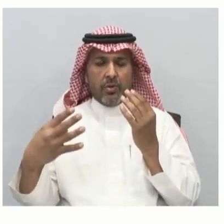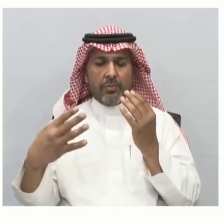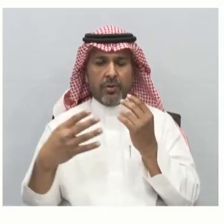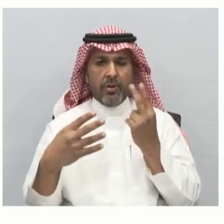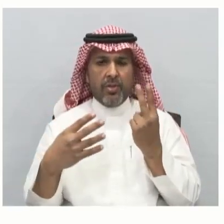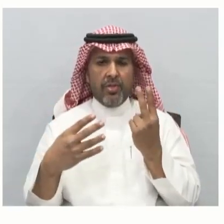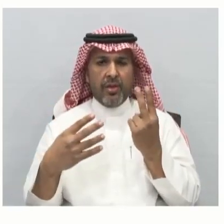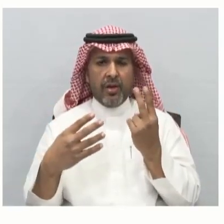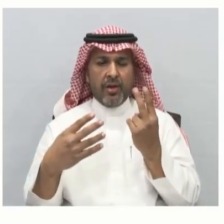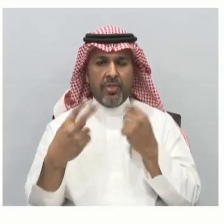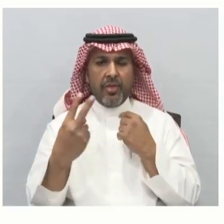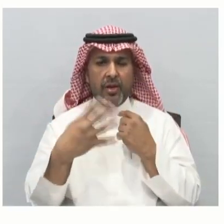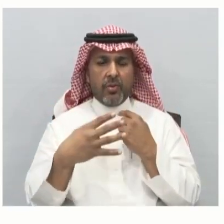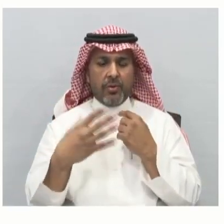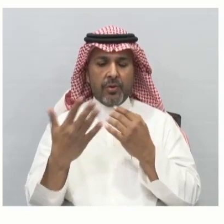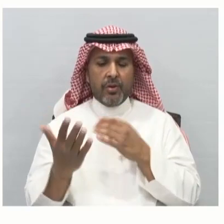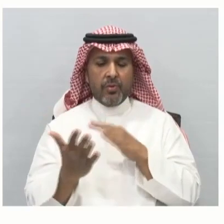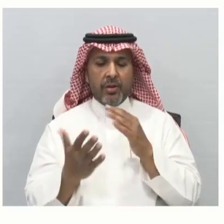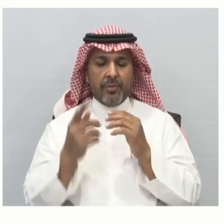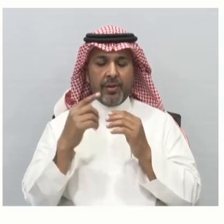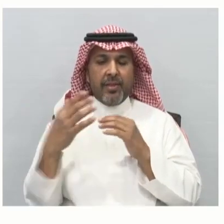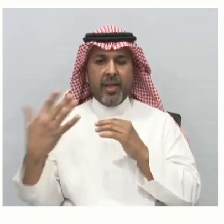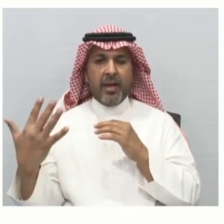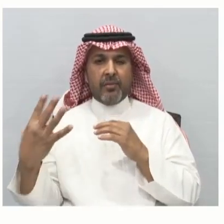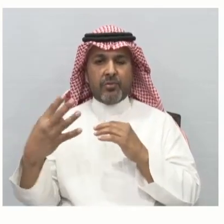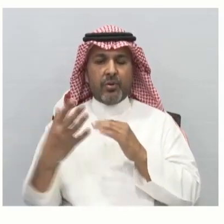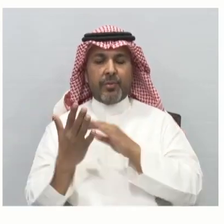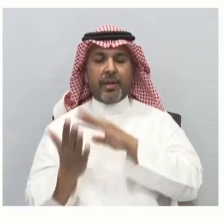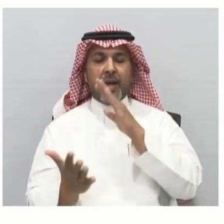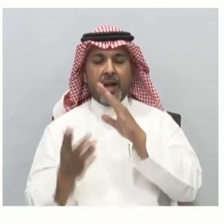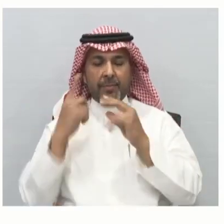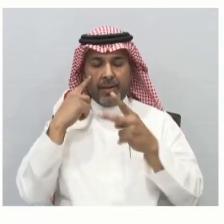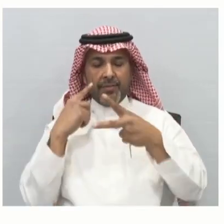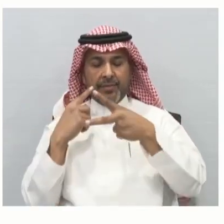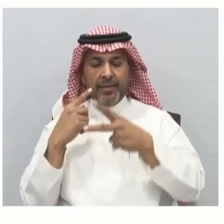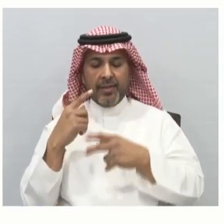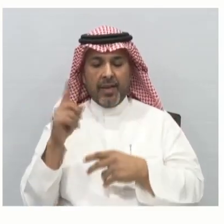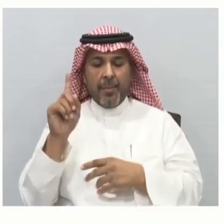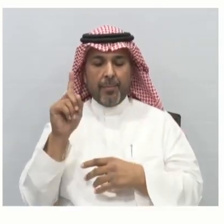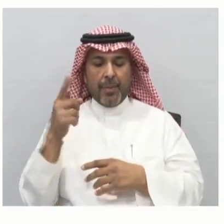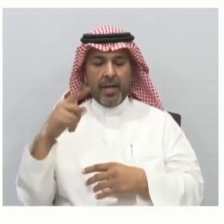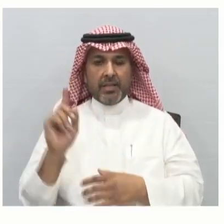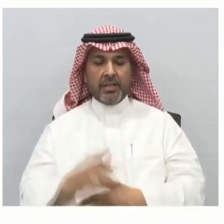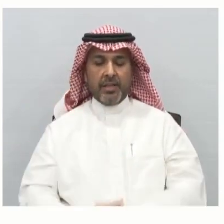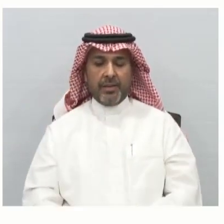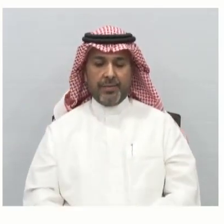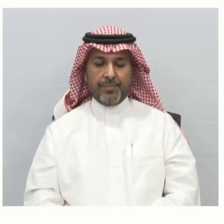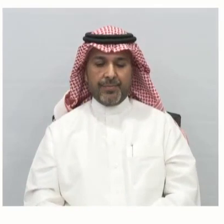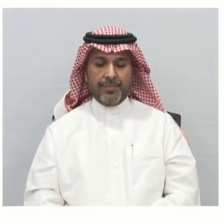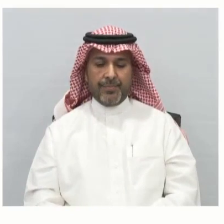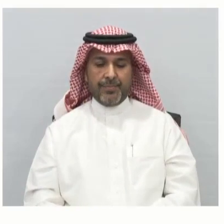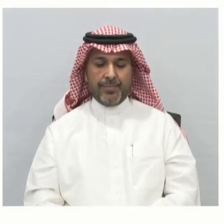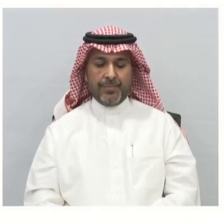42 جزء من مئه الاشاره المناسبه راح تكون هي الاكبر اذا الفقره هي الصحيحه